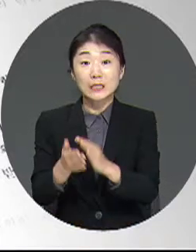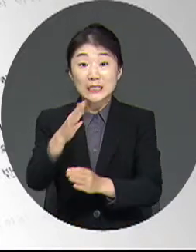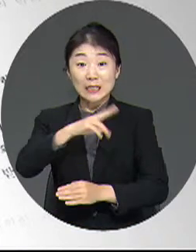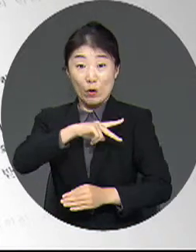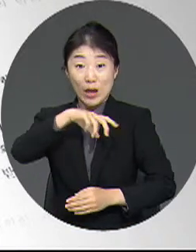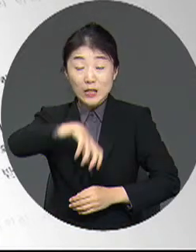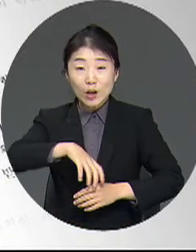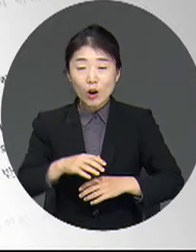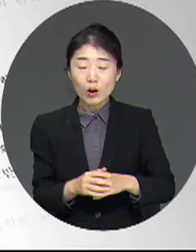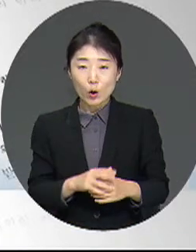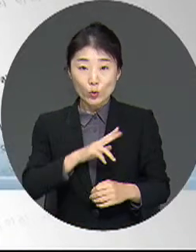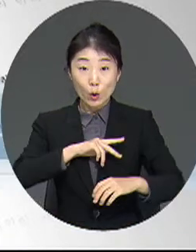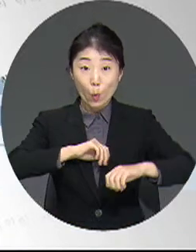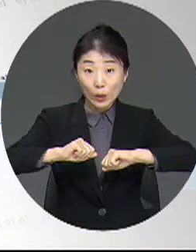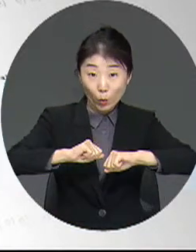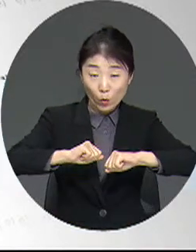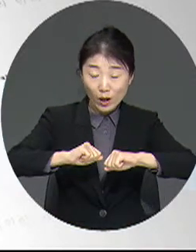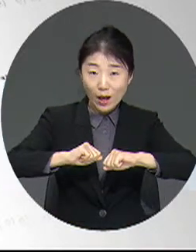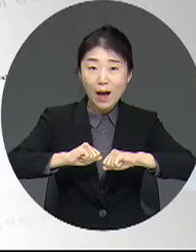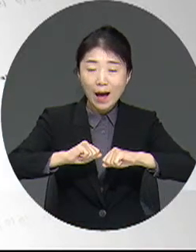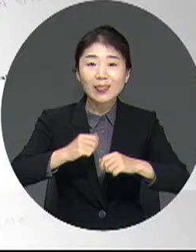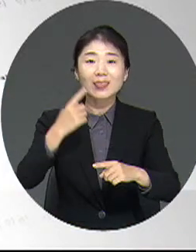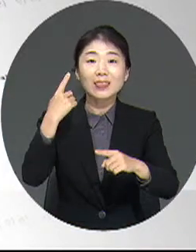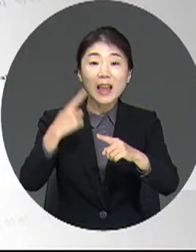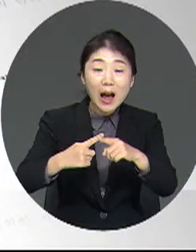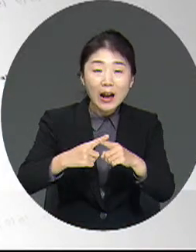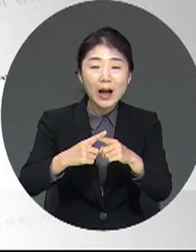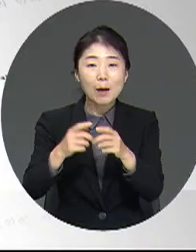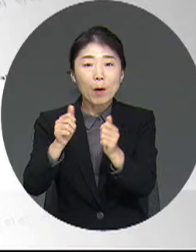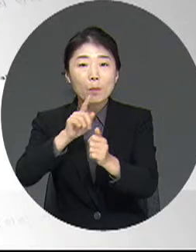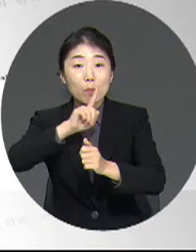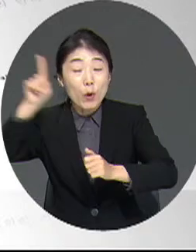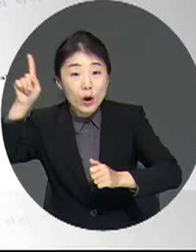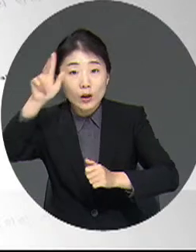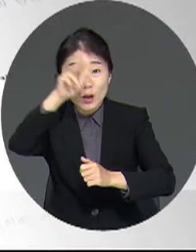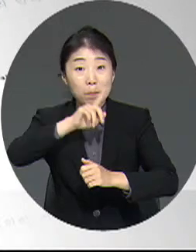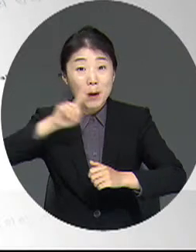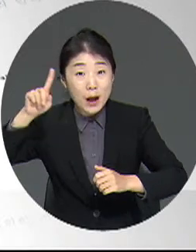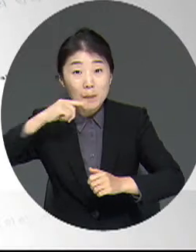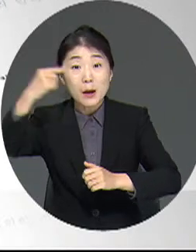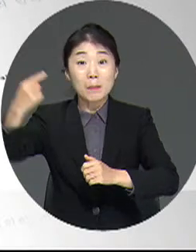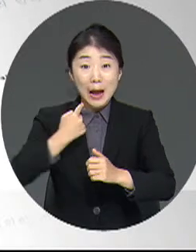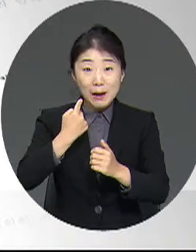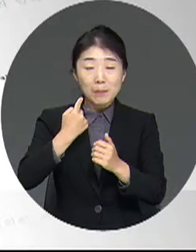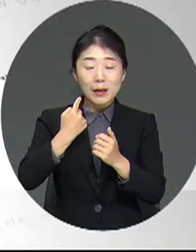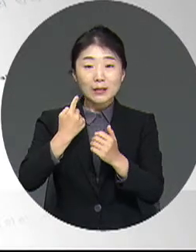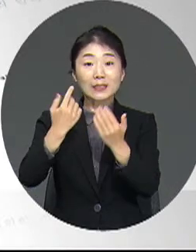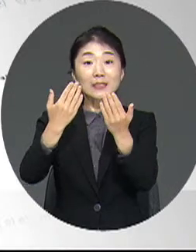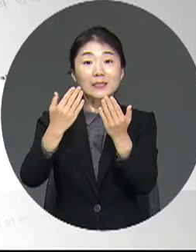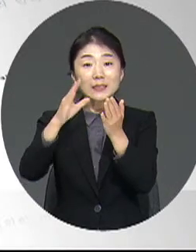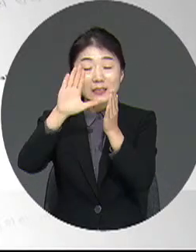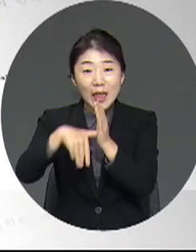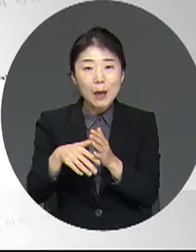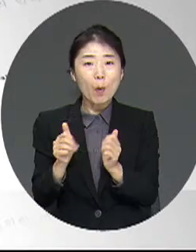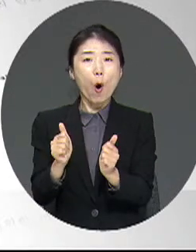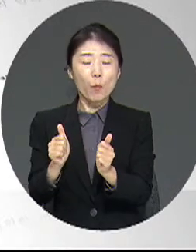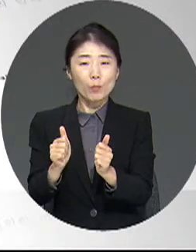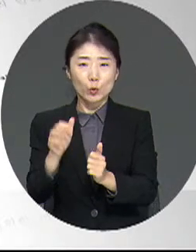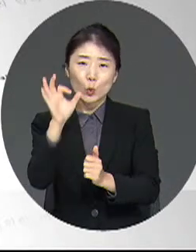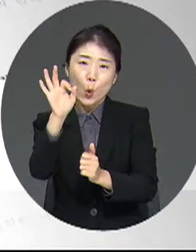창원시의회가 의정활동으로 수사를 받거나 피소 기소된 의원들에게 소송비를 지원하는 조례를 입법